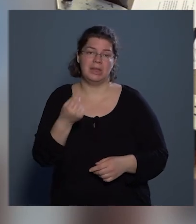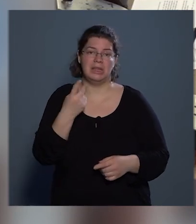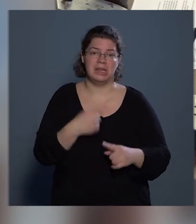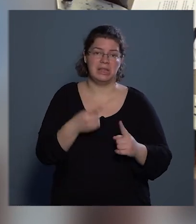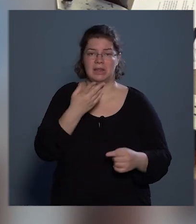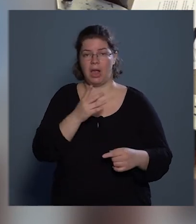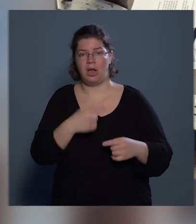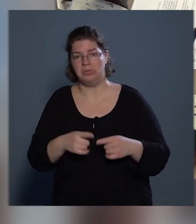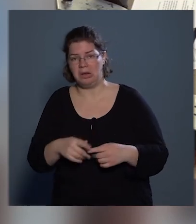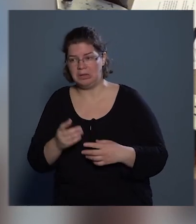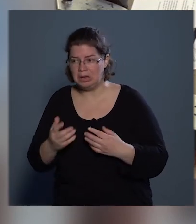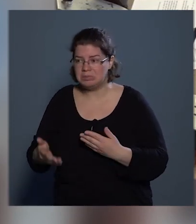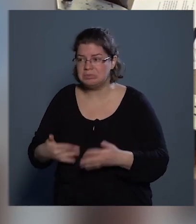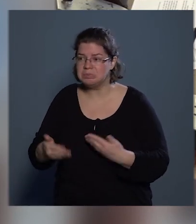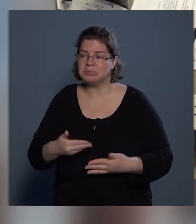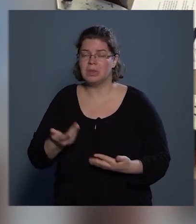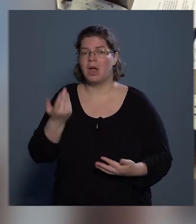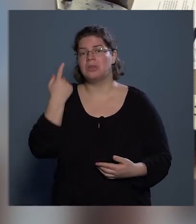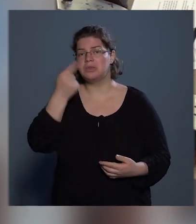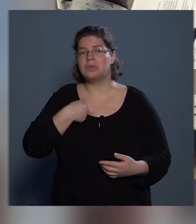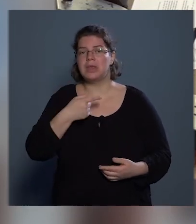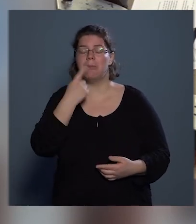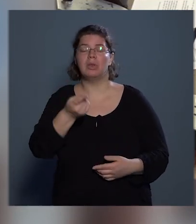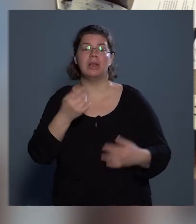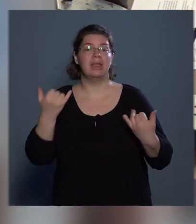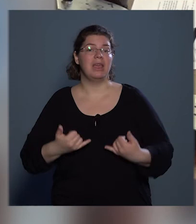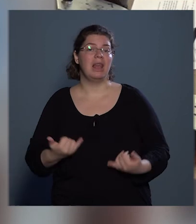taglalnám, akkor ugye azt tudnám mondani, hogy jelen pillanatban